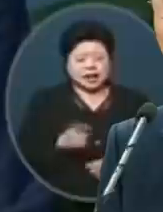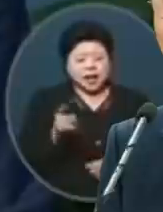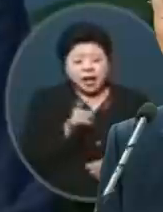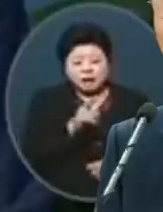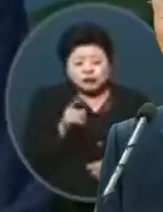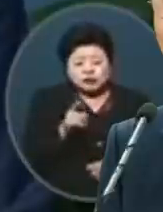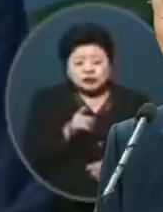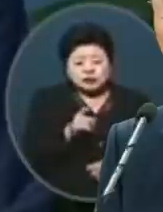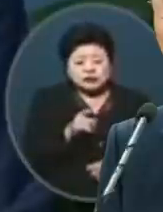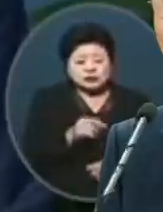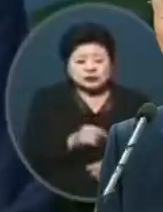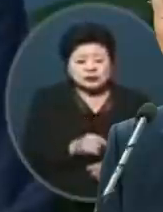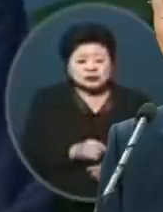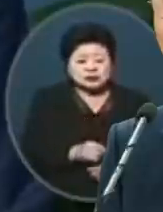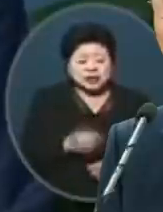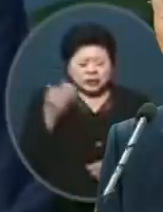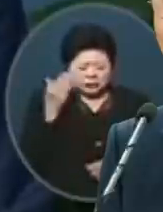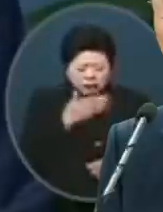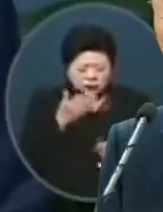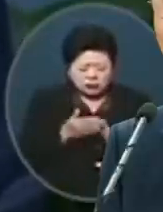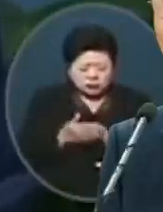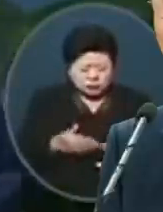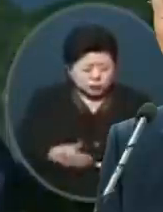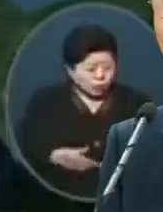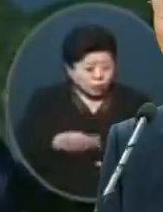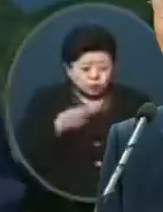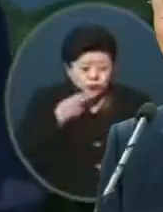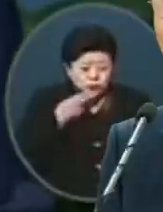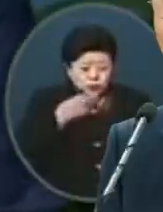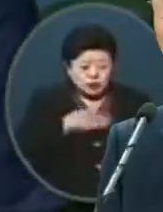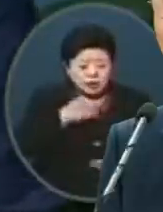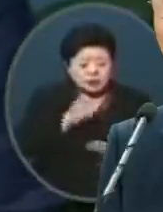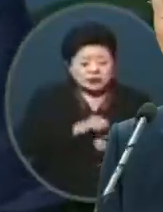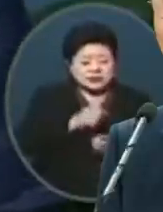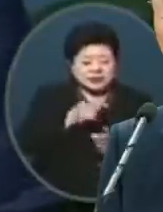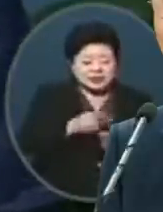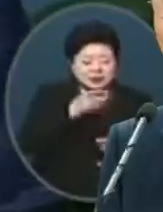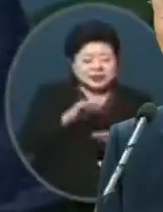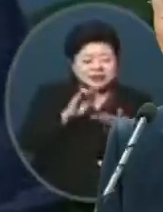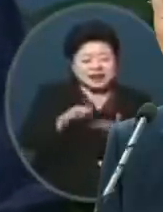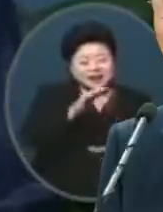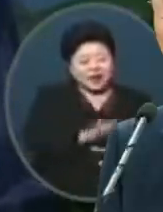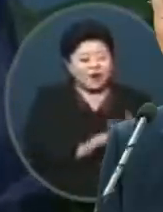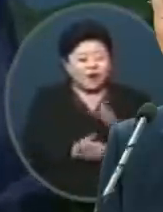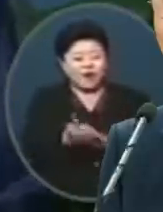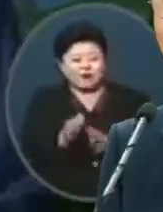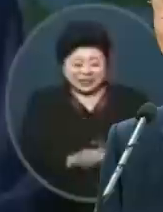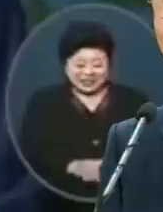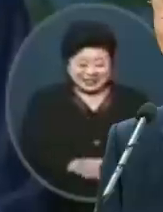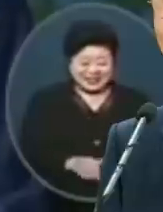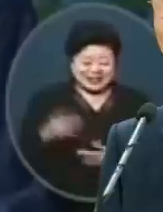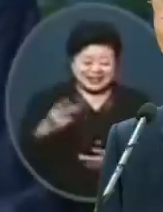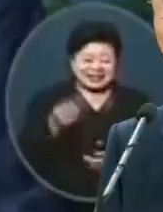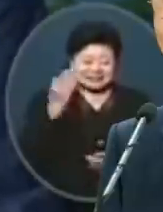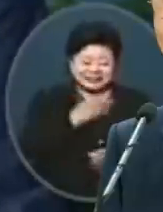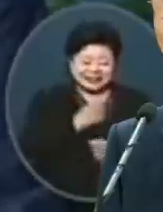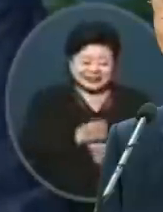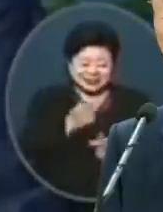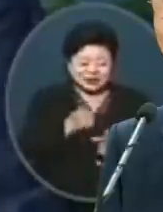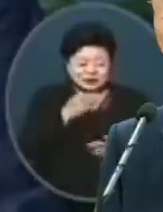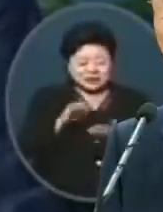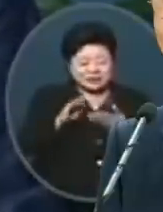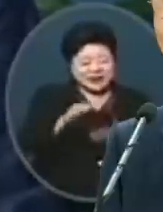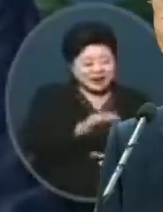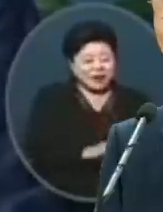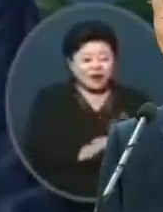아무리 정죄를 해도 소용이 없는 것입니다. 나의 죄를 씻기는 예수의 피밖에 없네. 다시 정쾌하기도 예수의